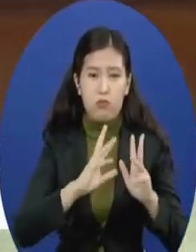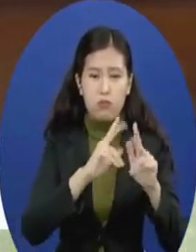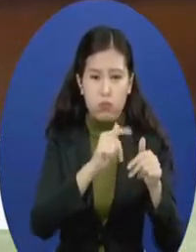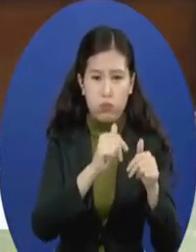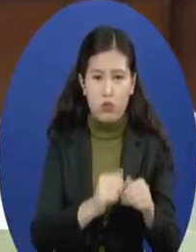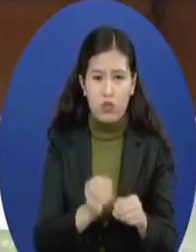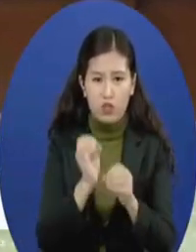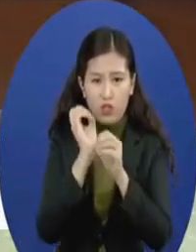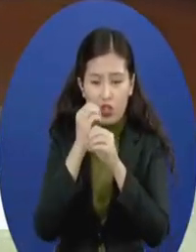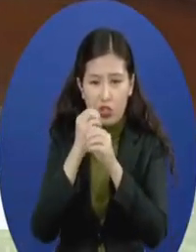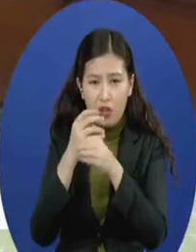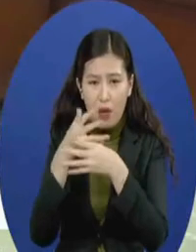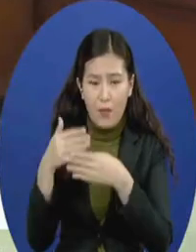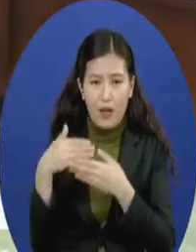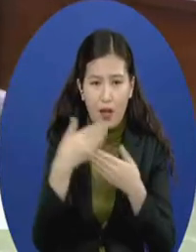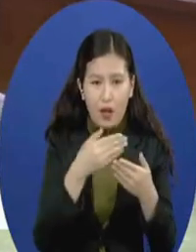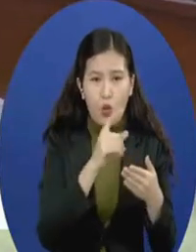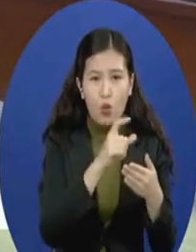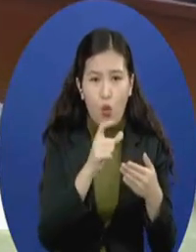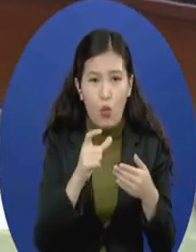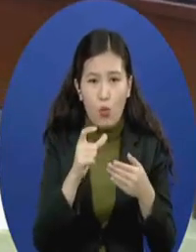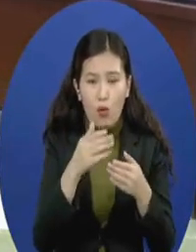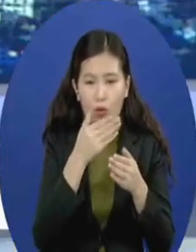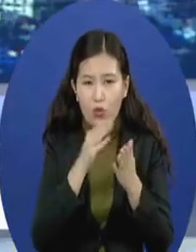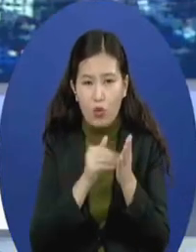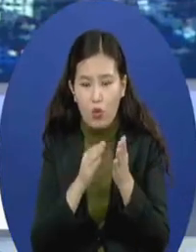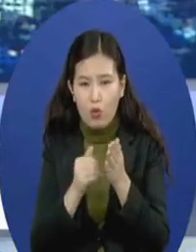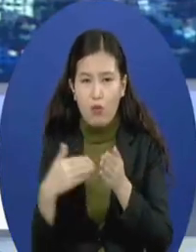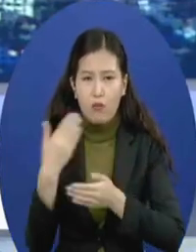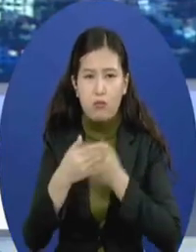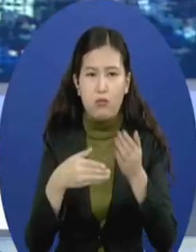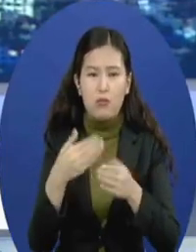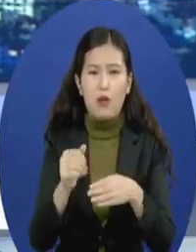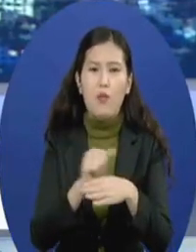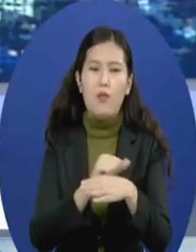хүний нөөцийг нэмэгдүүлж, бэлтгэл ажиллагааг хангах чиглэлийг эрүүл мэндийн ам болоод халдвар төвчин судлалын үндэсний